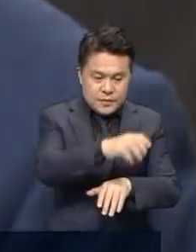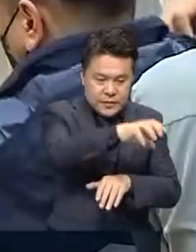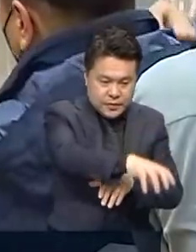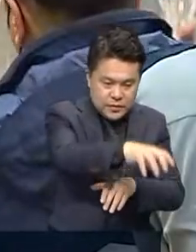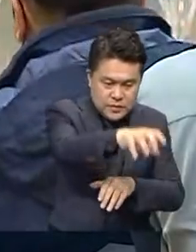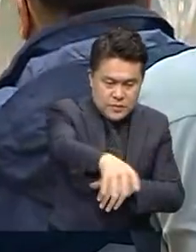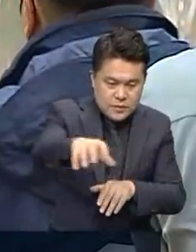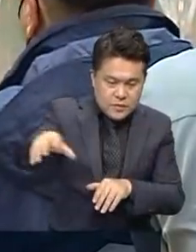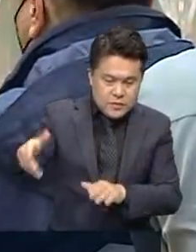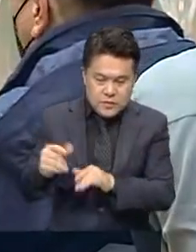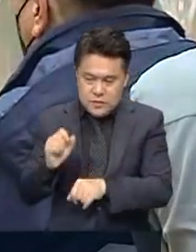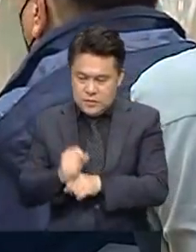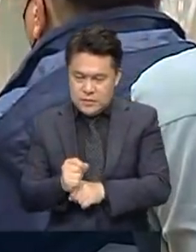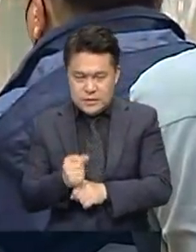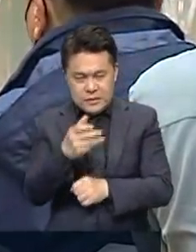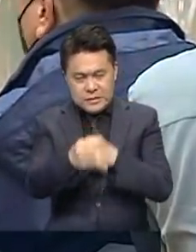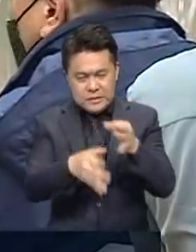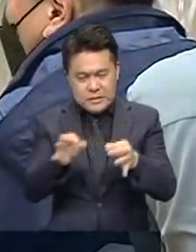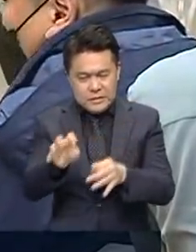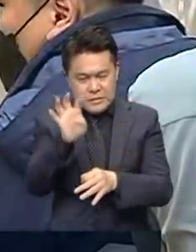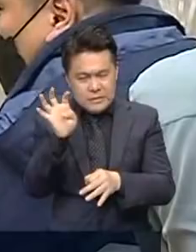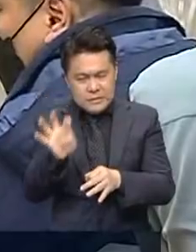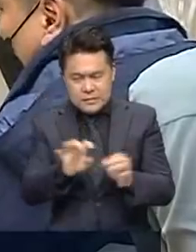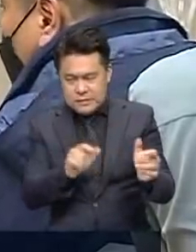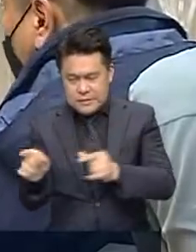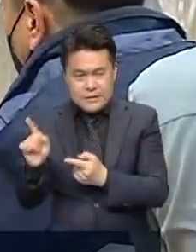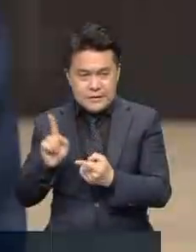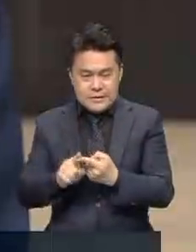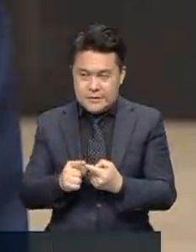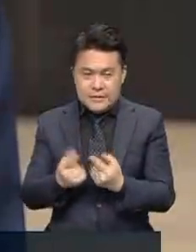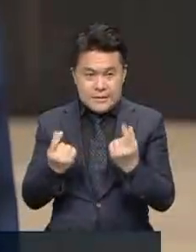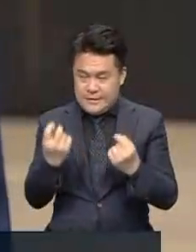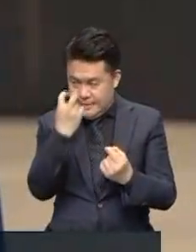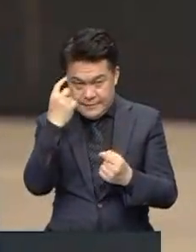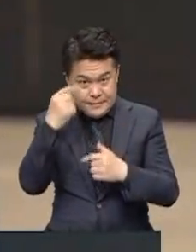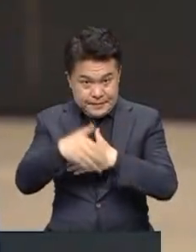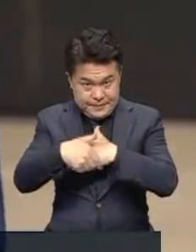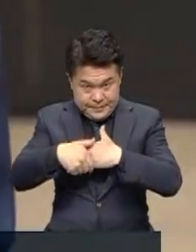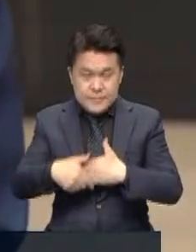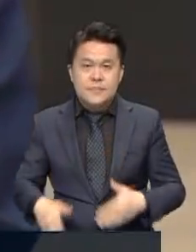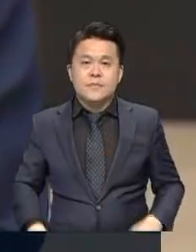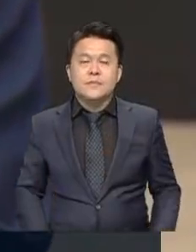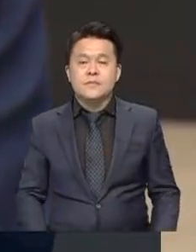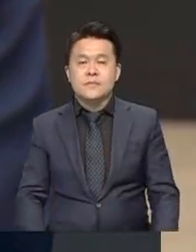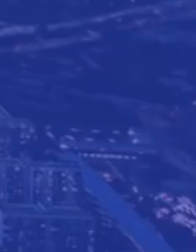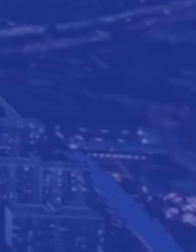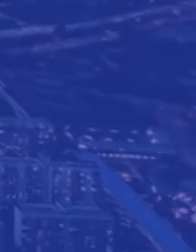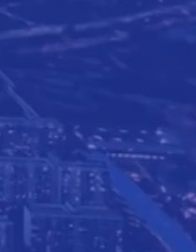공무원들의 투기 의혹도 함께 조사하겠다고 밝혔습니다. SBS 박찬범입니다.